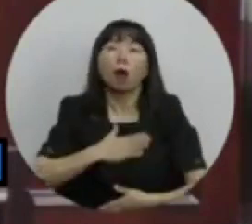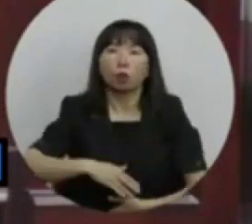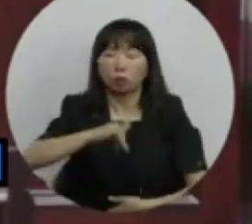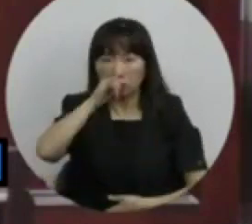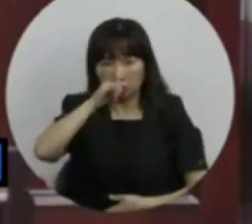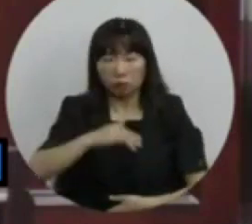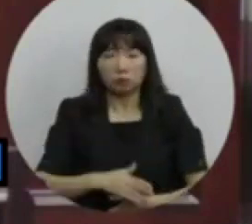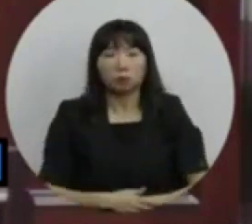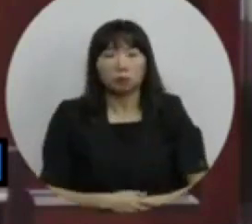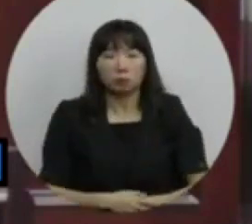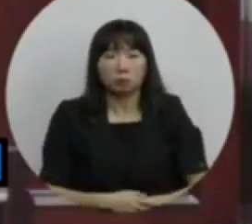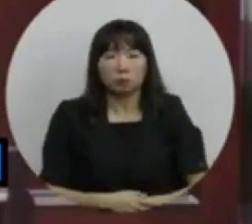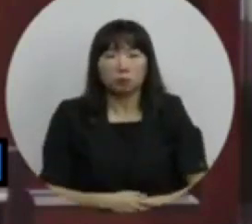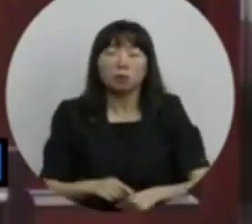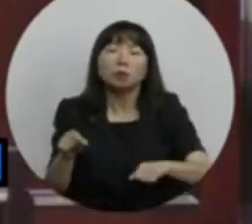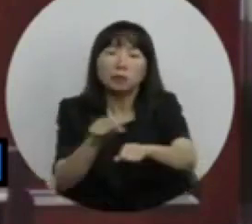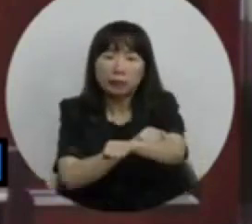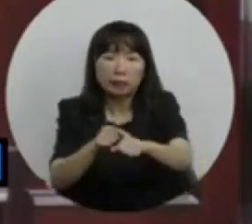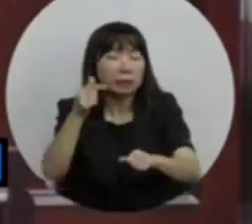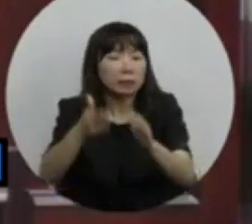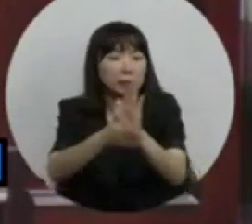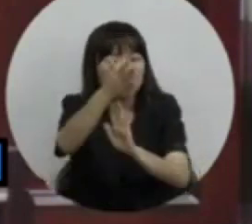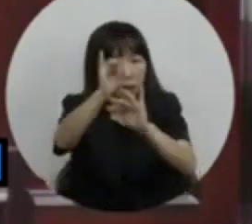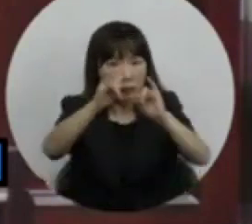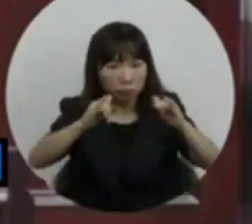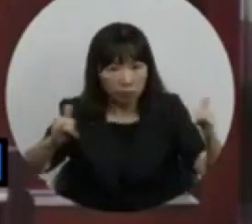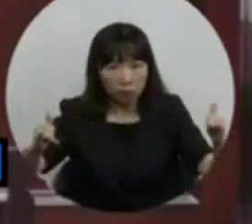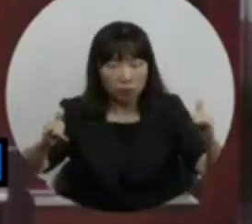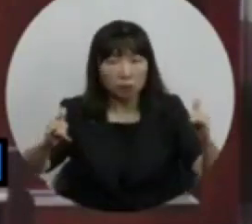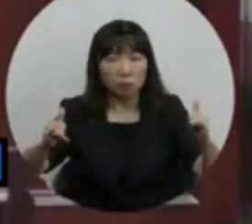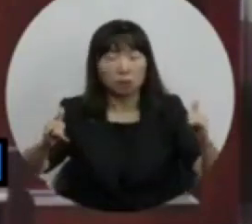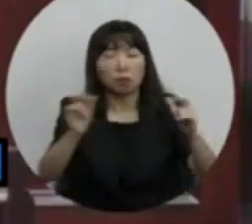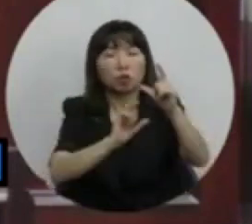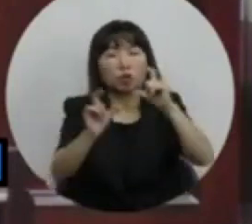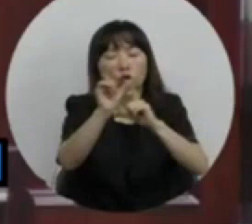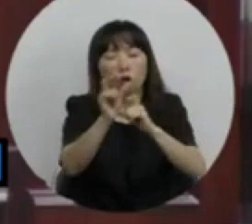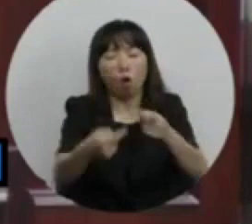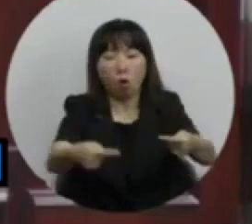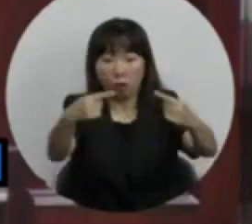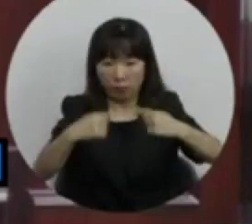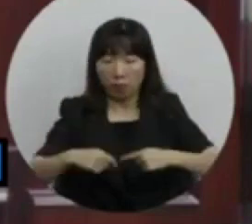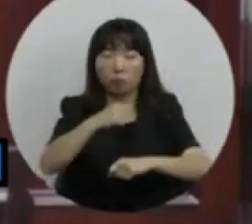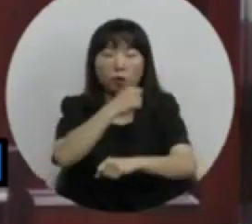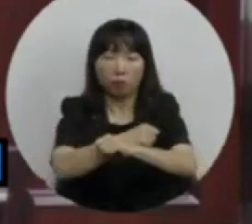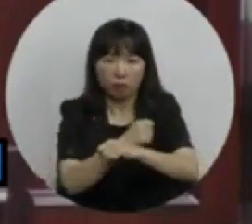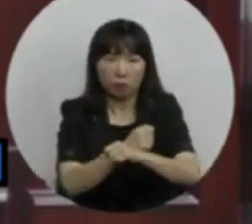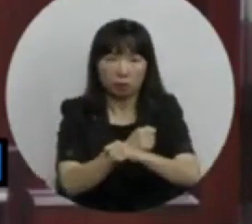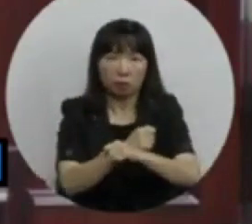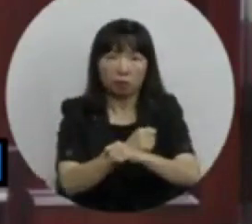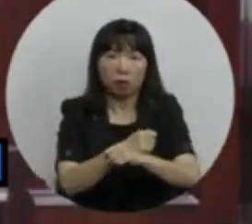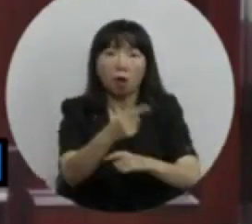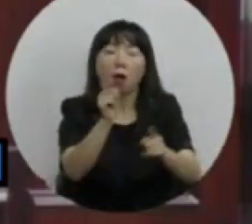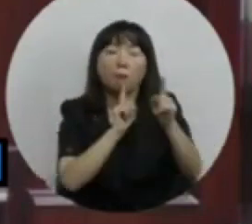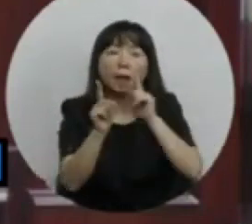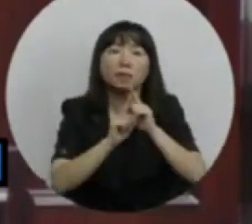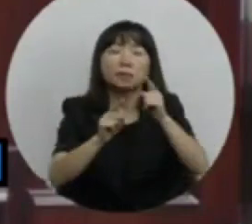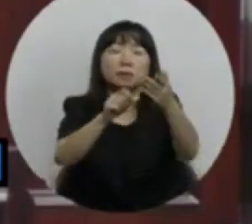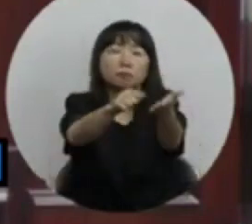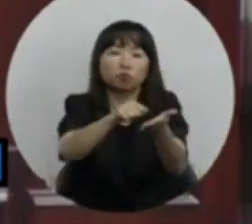특히 시민들이 많이 참여를 했습니다. 시민들께서 말씀하시는 거는